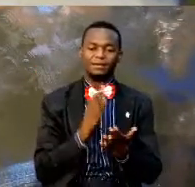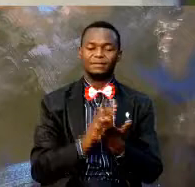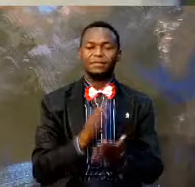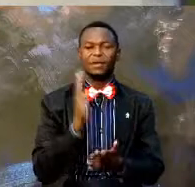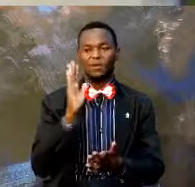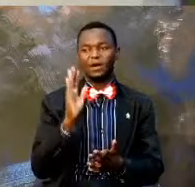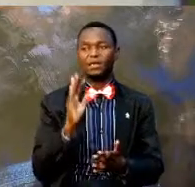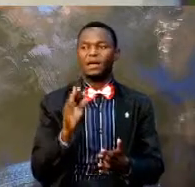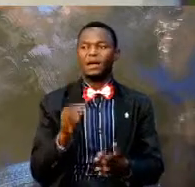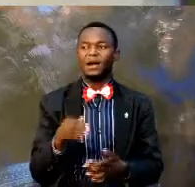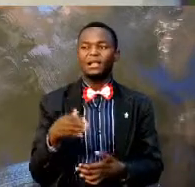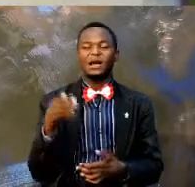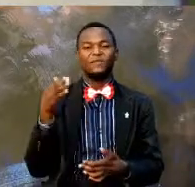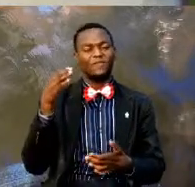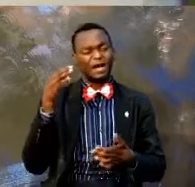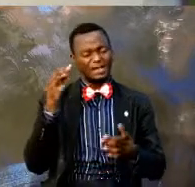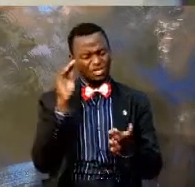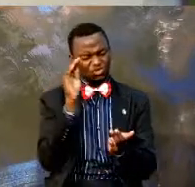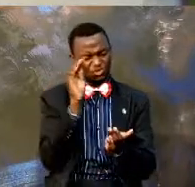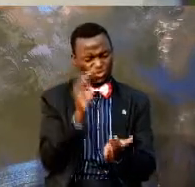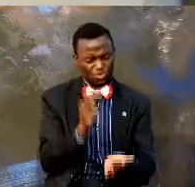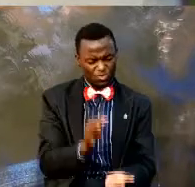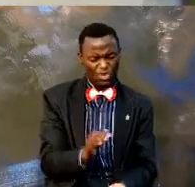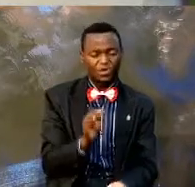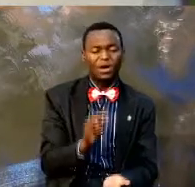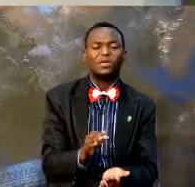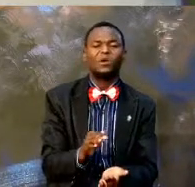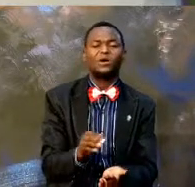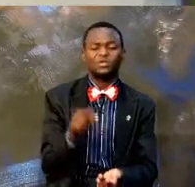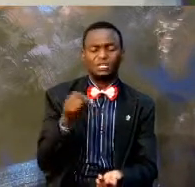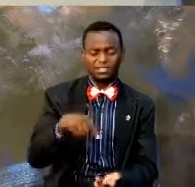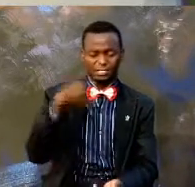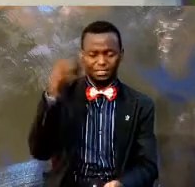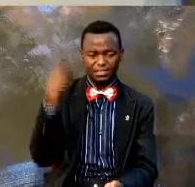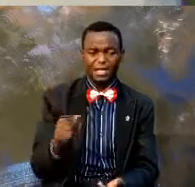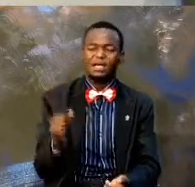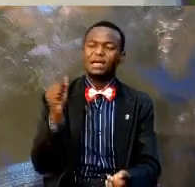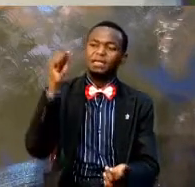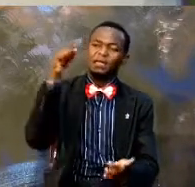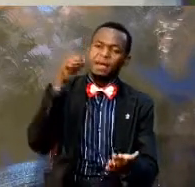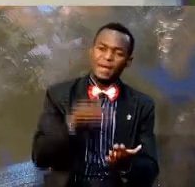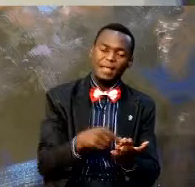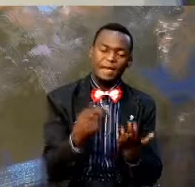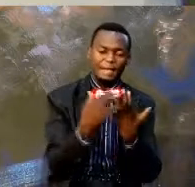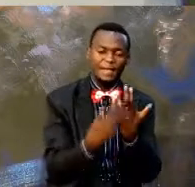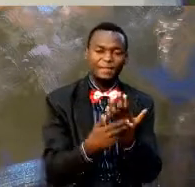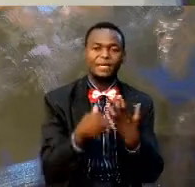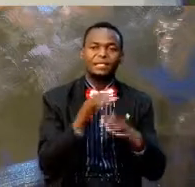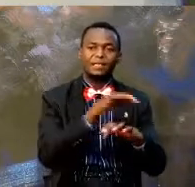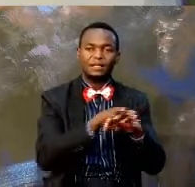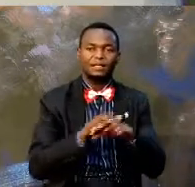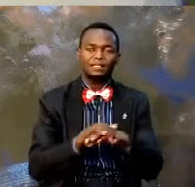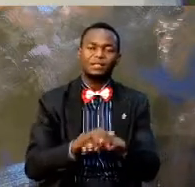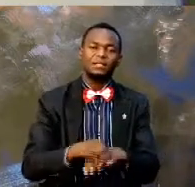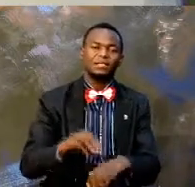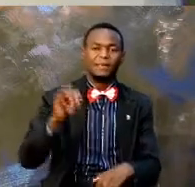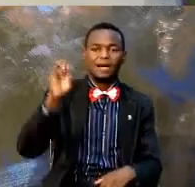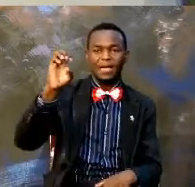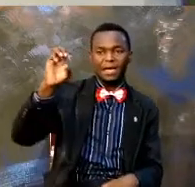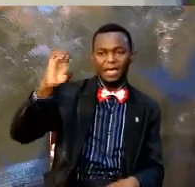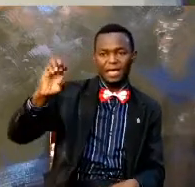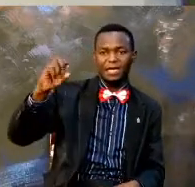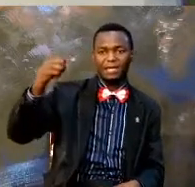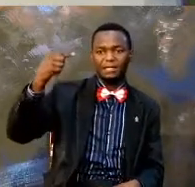halafu anashuka kwa kiwango cha chini sana. Keno ndio maana baadhi ya Biblia za Kiingereza anasema emptiness,